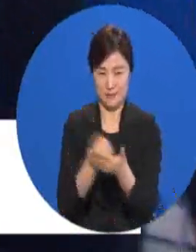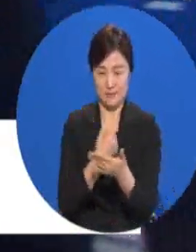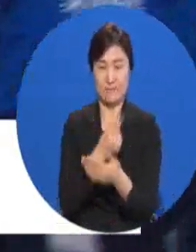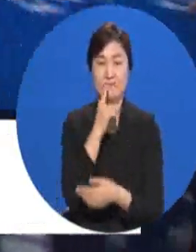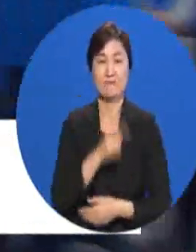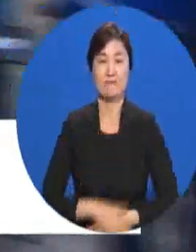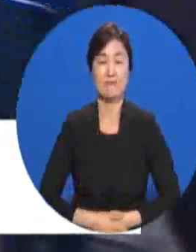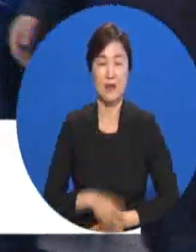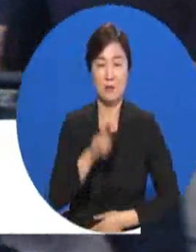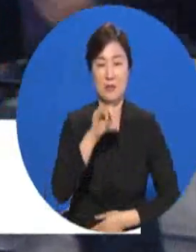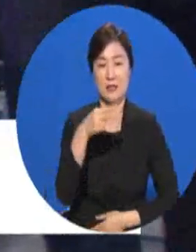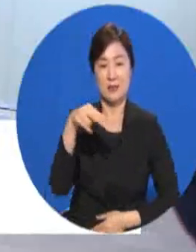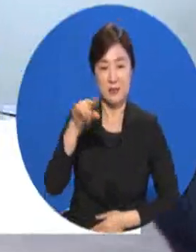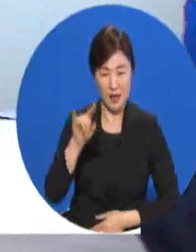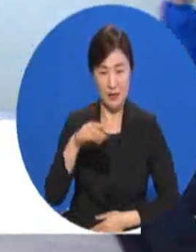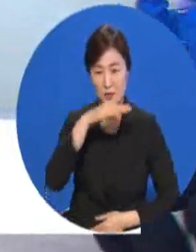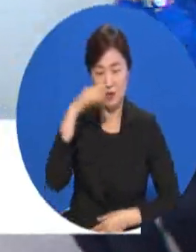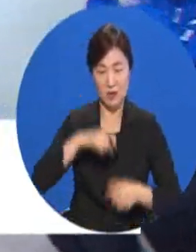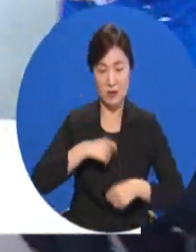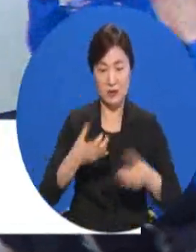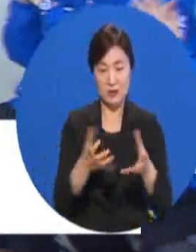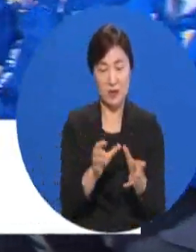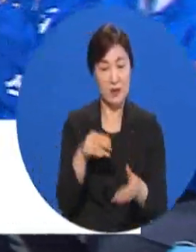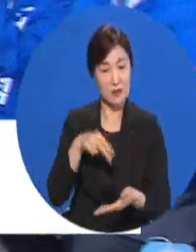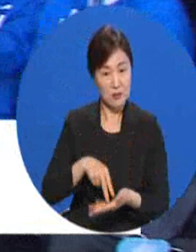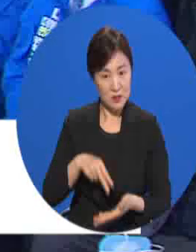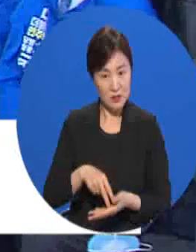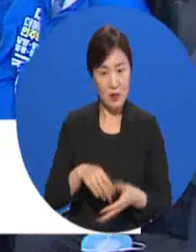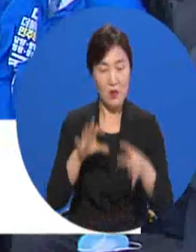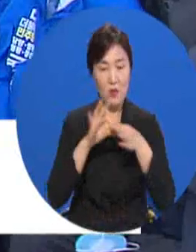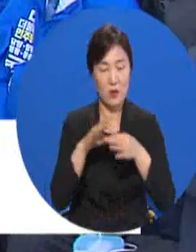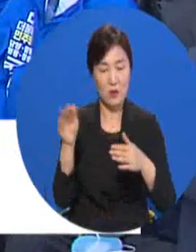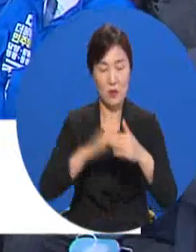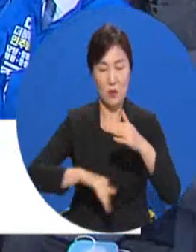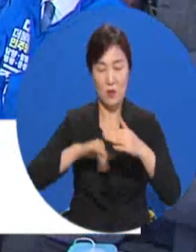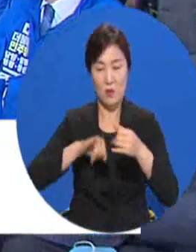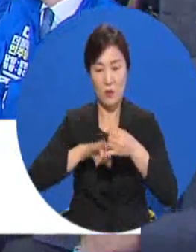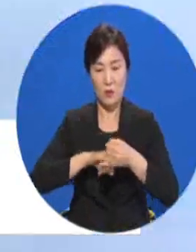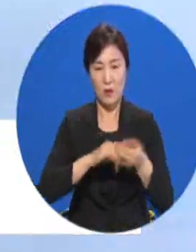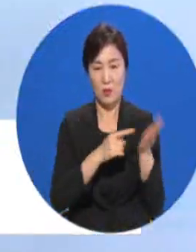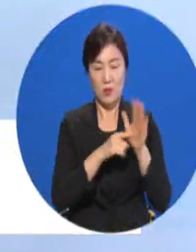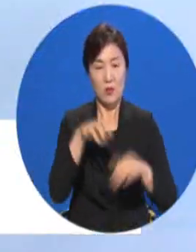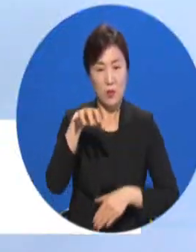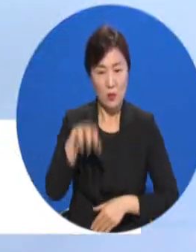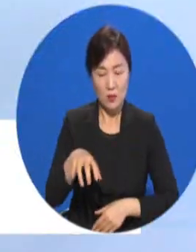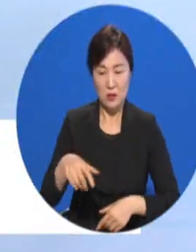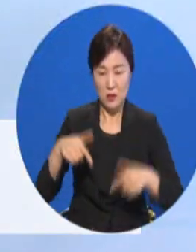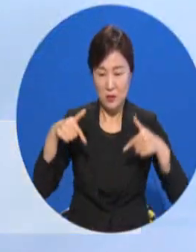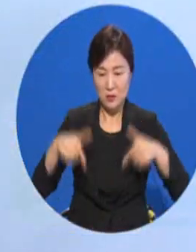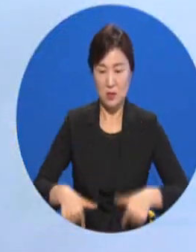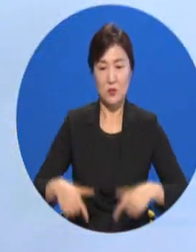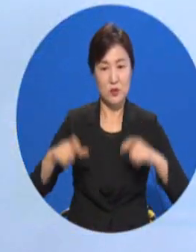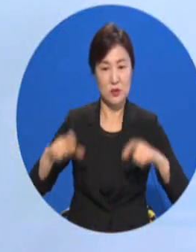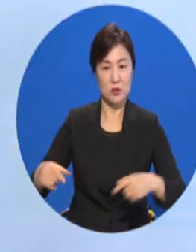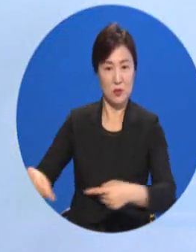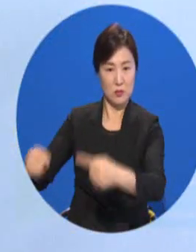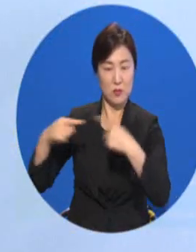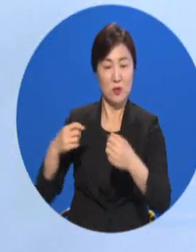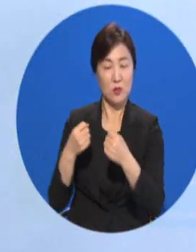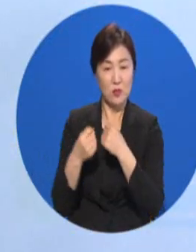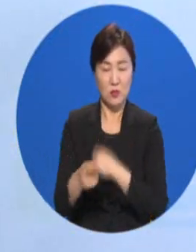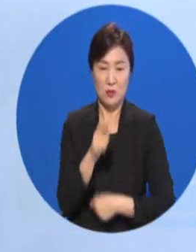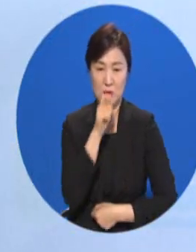앞서 민생당과 정의당 등은 관련 공약이 언급된 자리에 서남권의 여당 후보들이 참석한 것에 대해